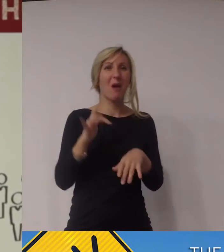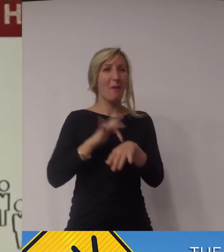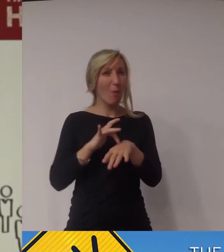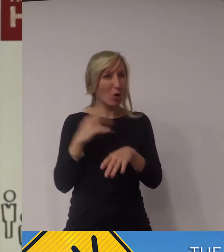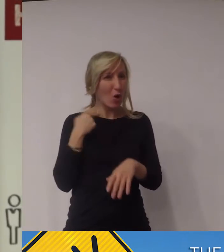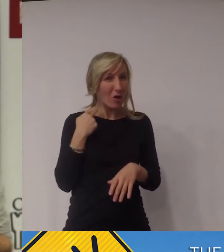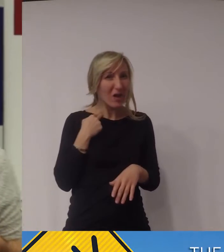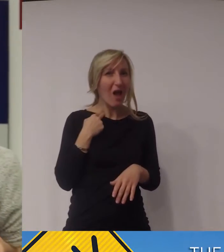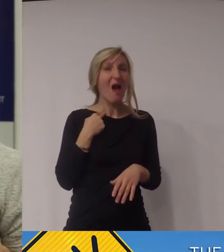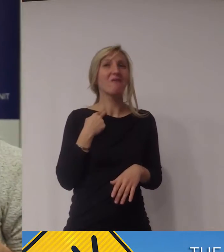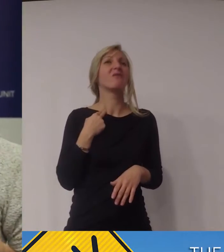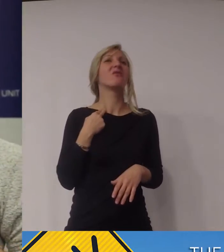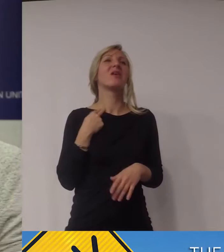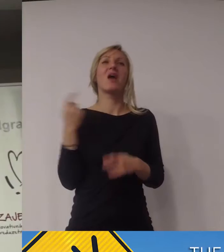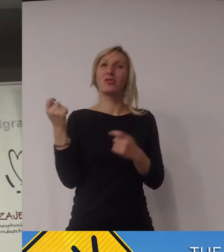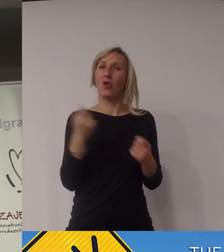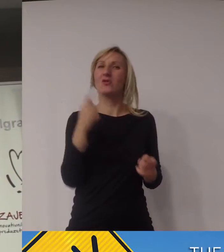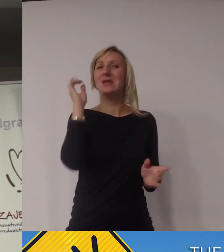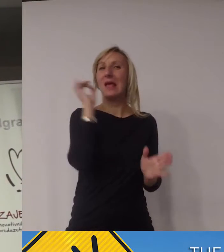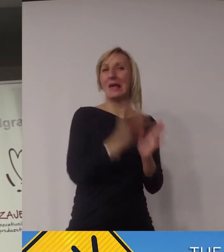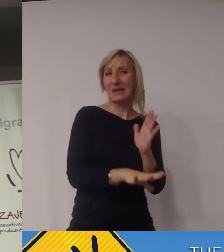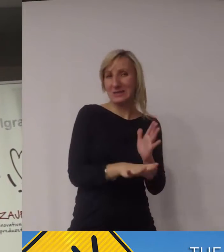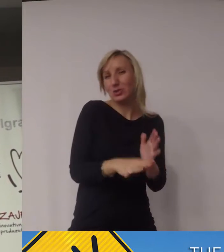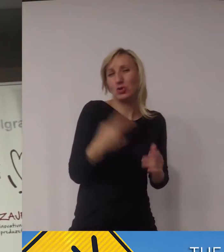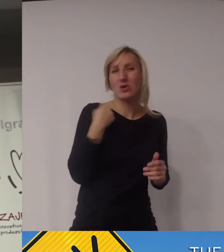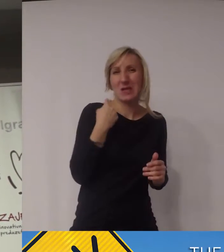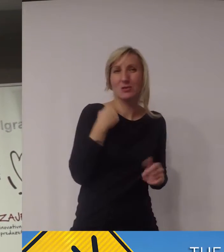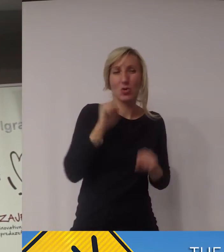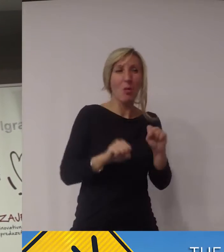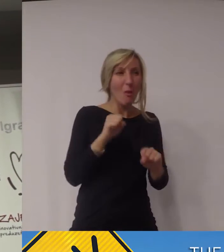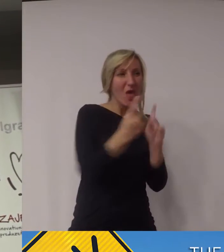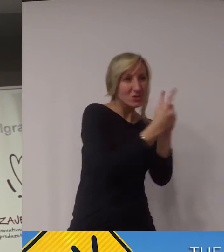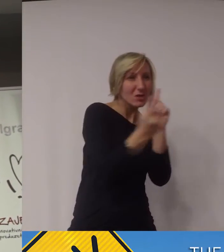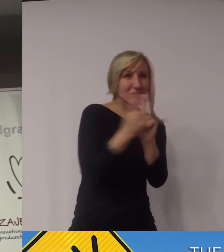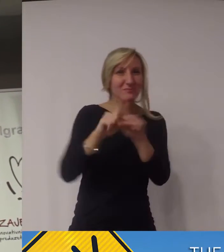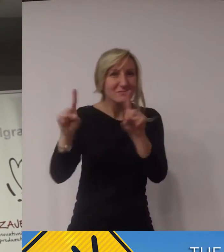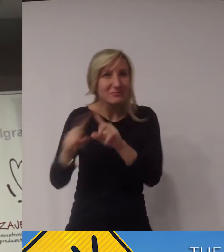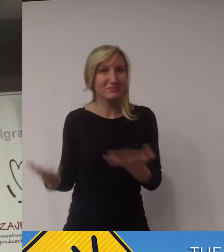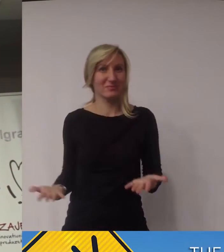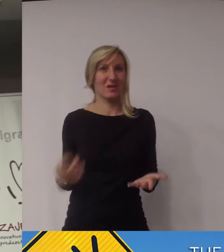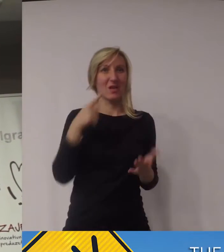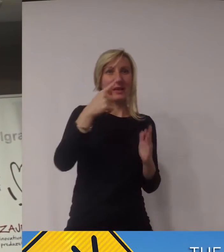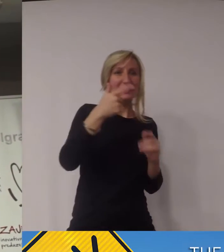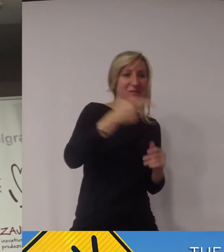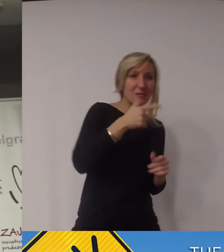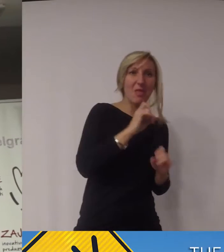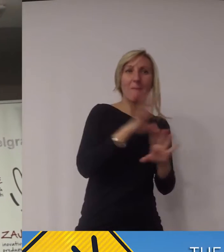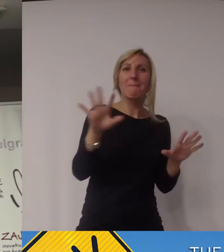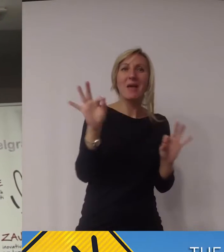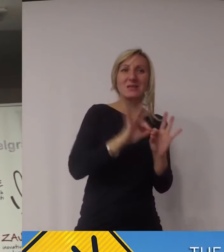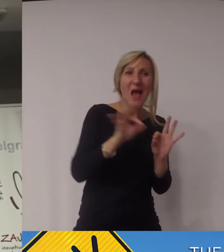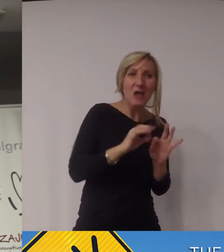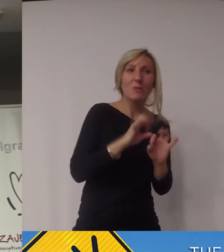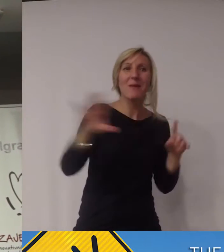pornografije donosi za sobom uglavnom rizično seksualno ponašanje. Često su tu scene snimanja bez zaštite,